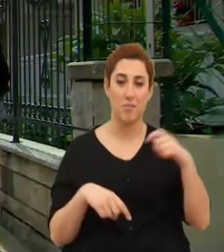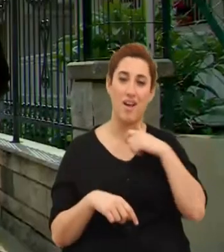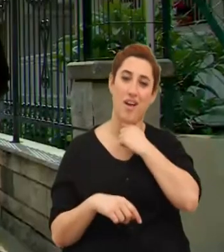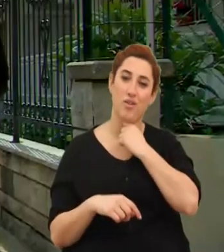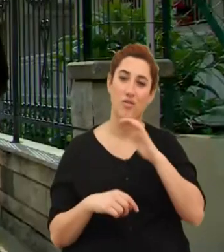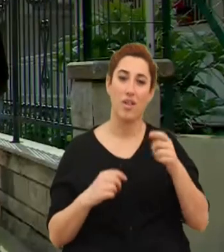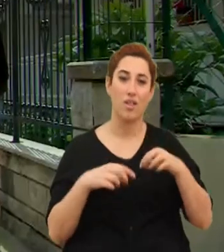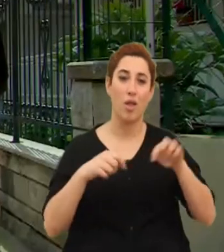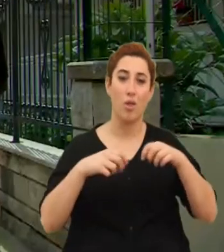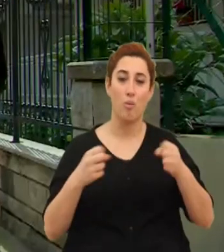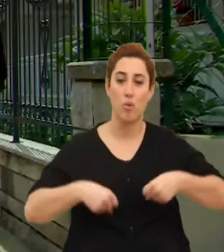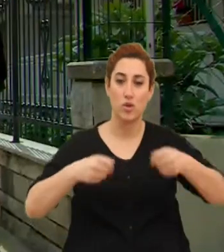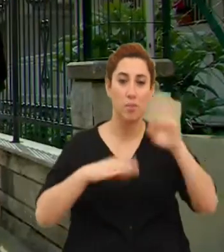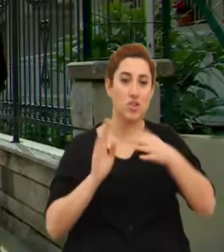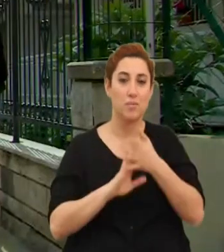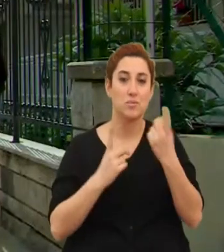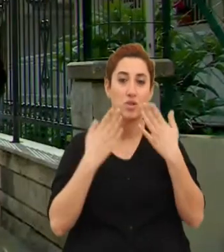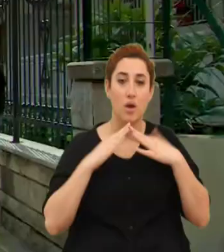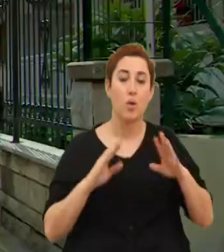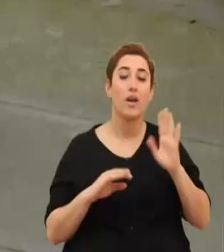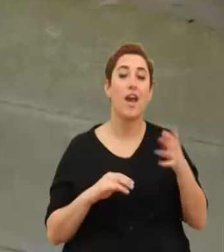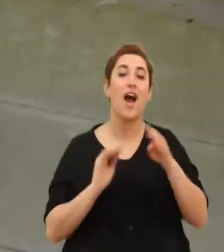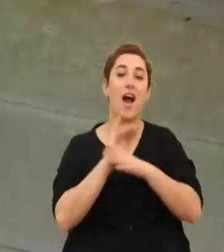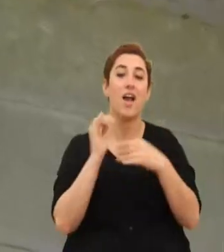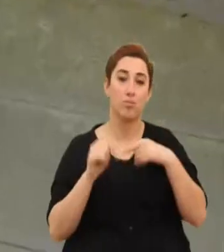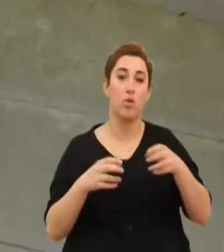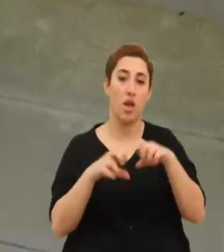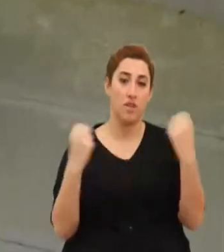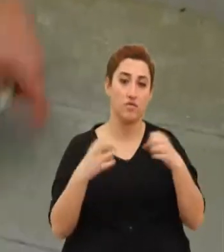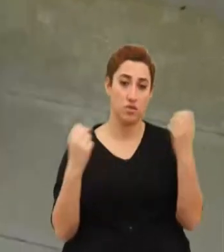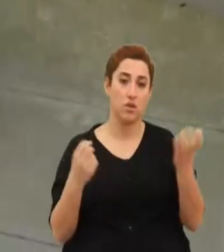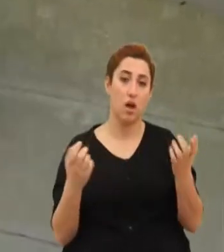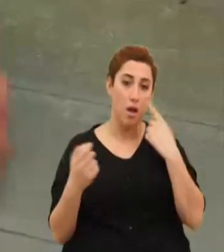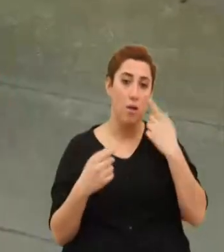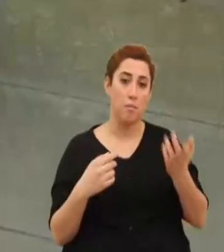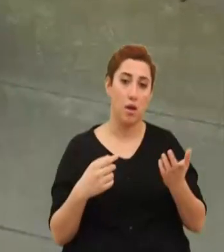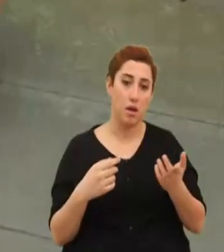Allah aşkına nahlin o torbalardan başka elimizde ne var Burhan ya? Ya hayatım böyle yaptı.